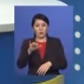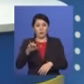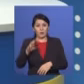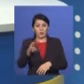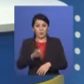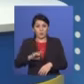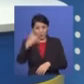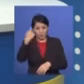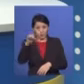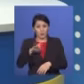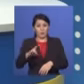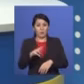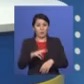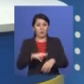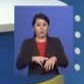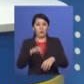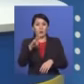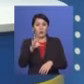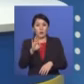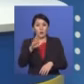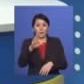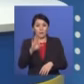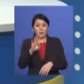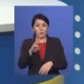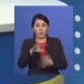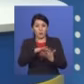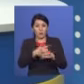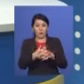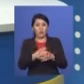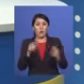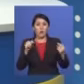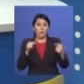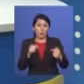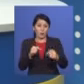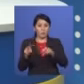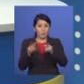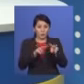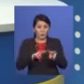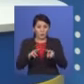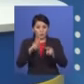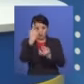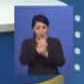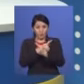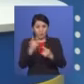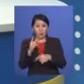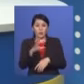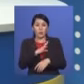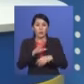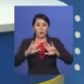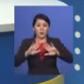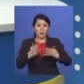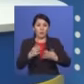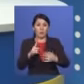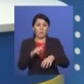ауданында анықталды. Аудандық полиция бөліміне Новай ауылының маңында ерікті заңсыз аулау фактісі туралы хабарлама келіп түскен. Оқиға